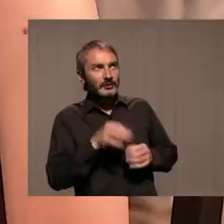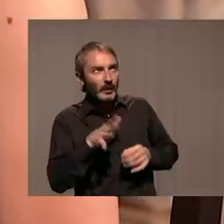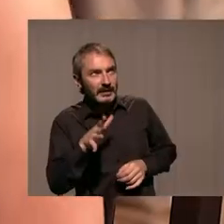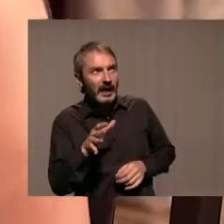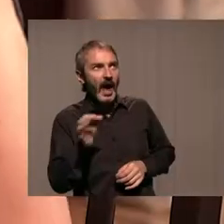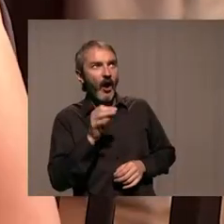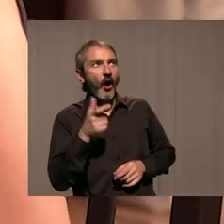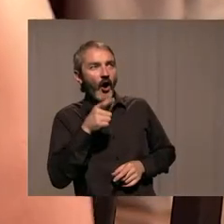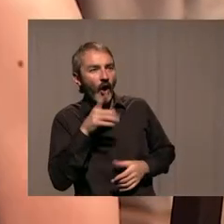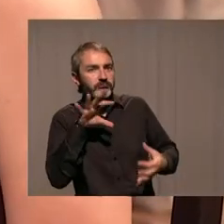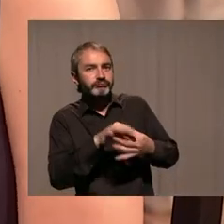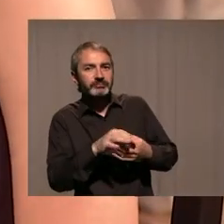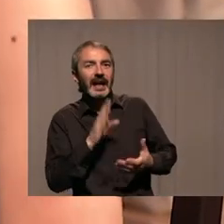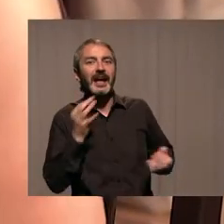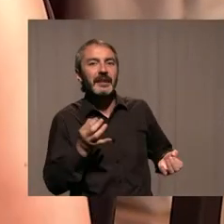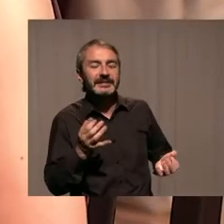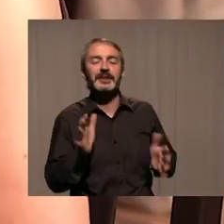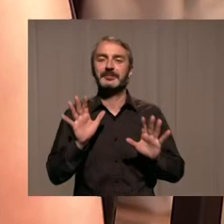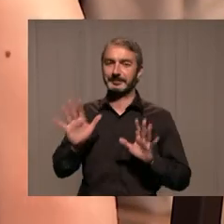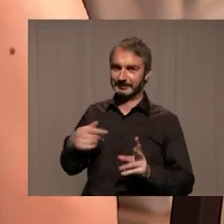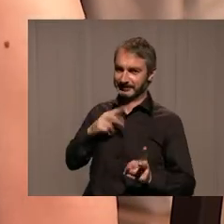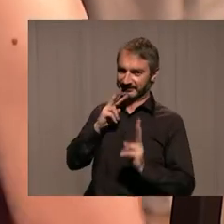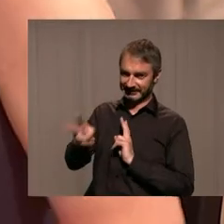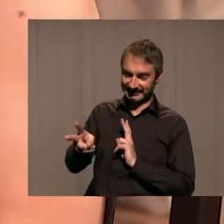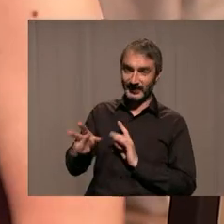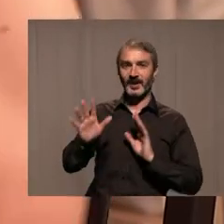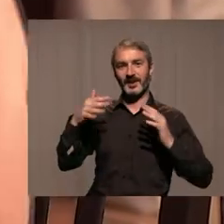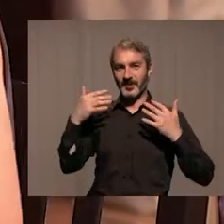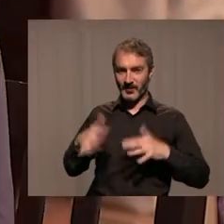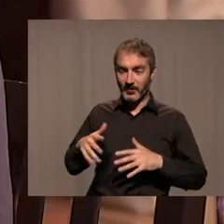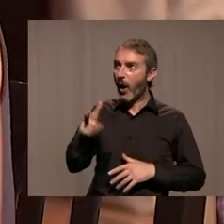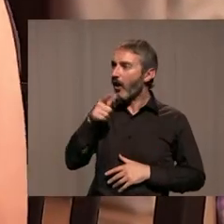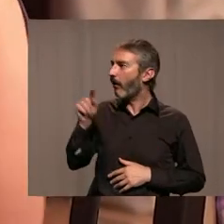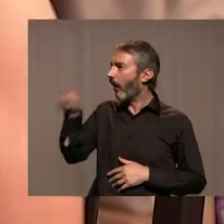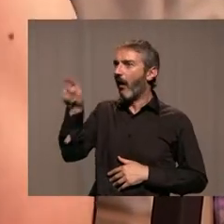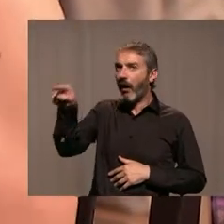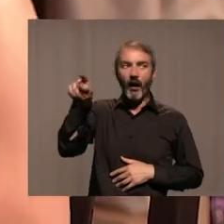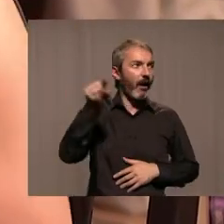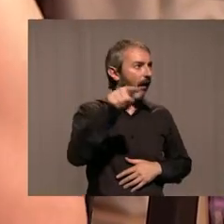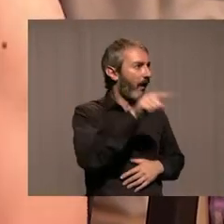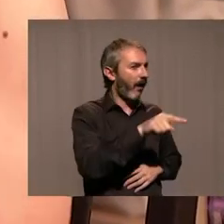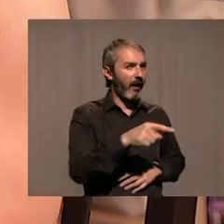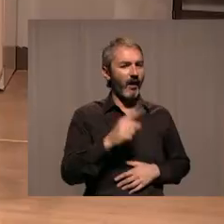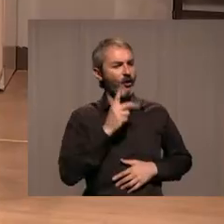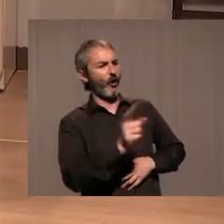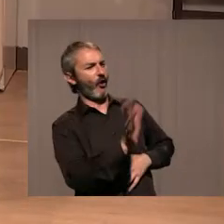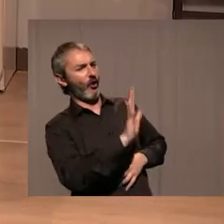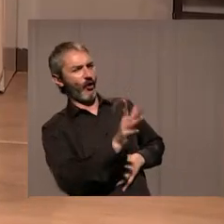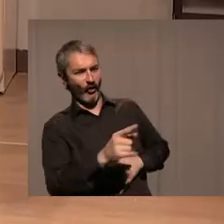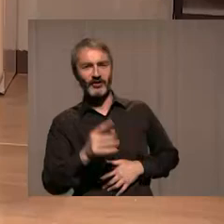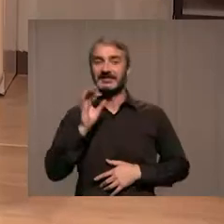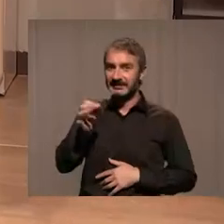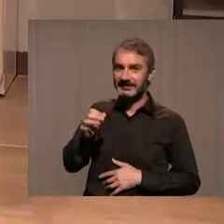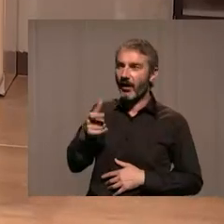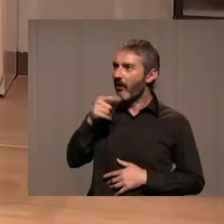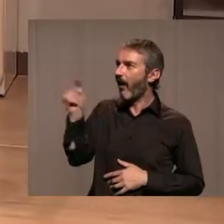Molière, què passa amb el groc i Campus Mar? Sí, a veure, amb el groc, és que està tot arreu. És, primer tot arribes i no te n'adones. És que, a més,